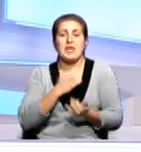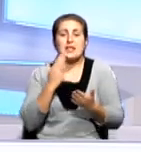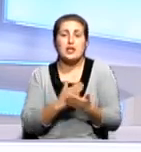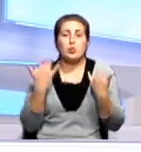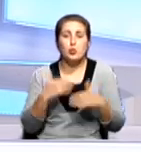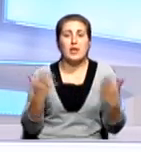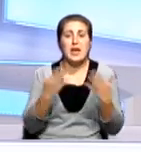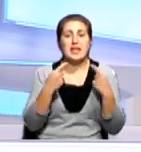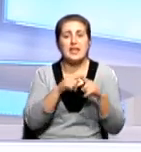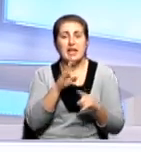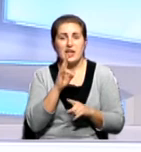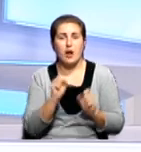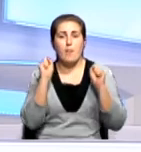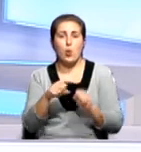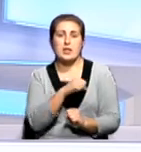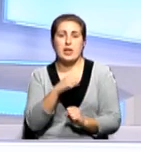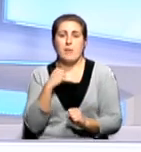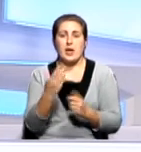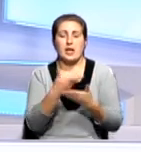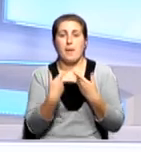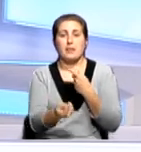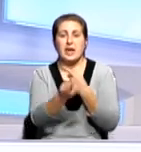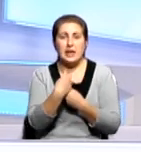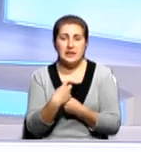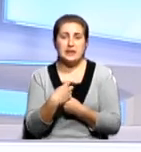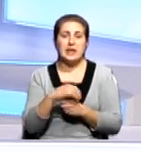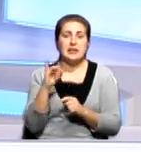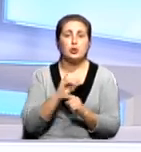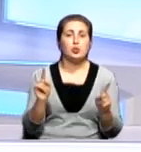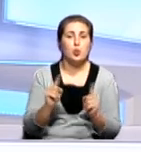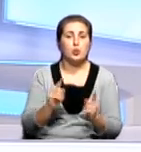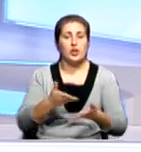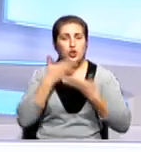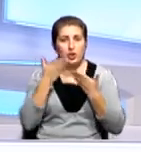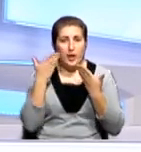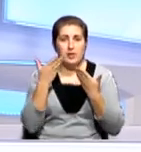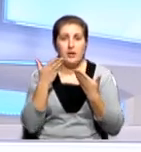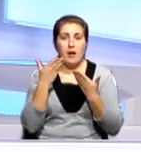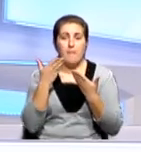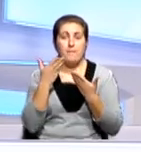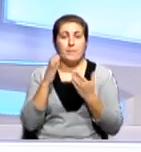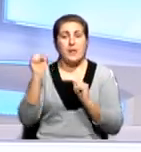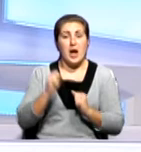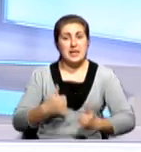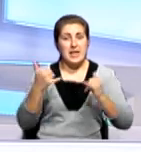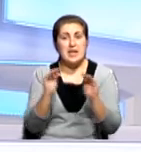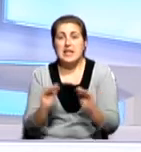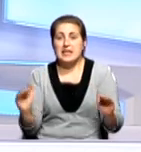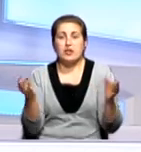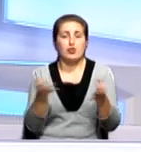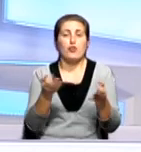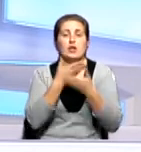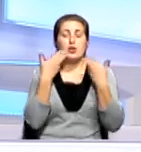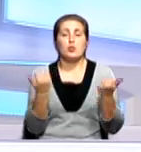какая-то техника они могут к нам самостоятельно приходить и что-то читать Вот а для деток Ничего нет